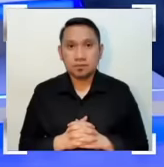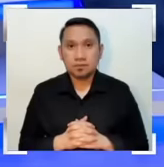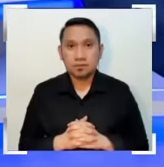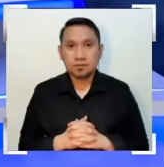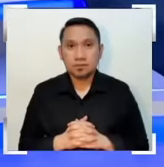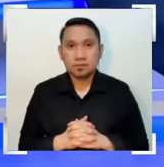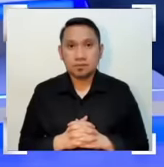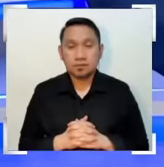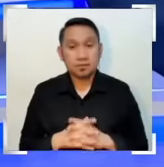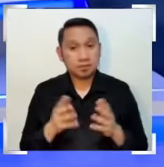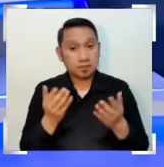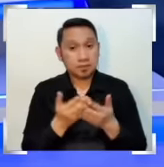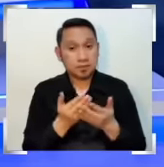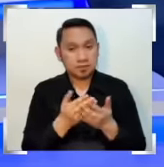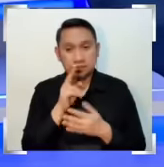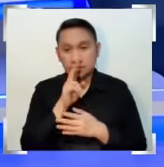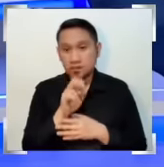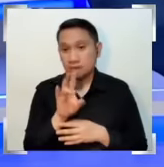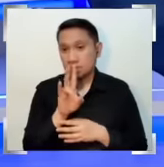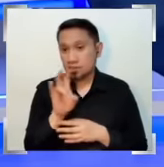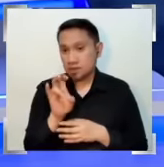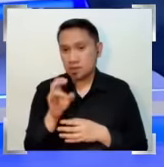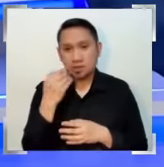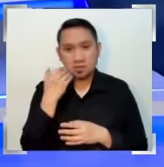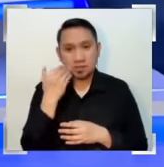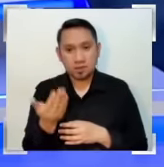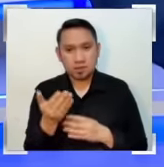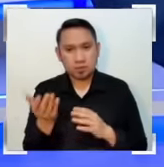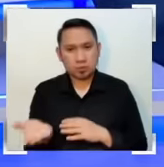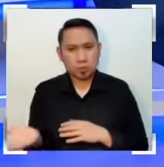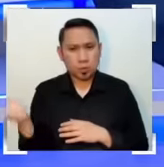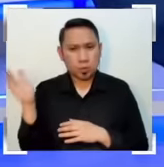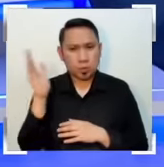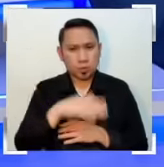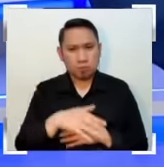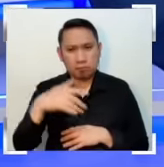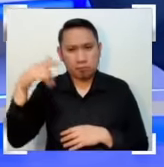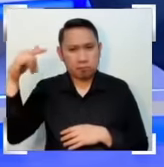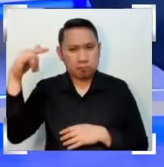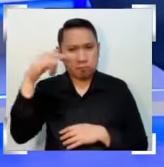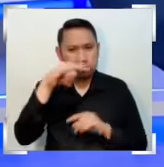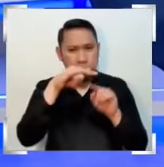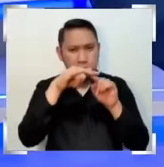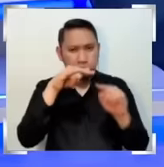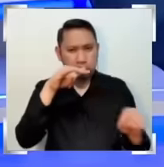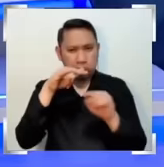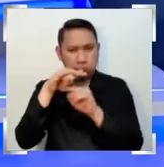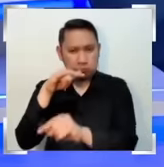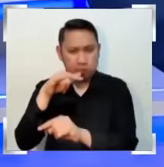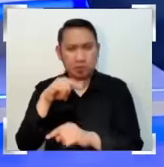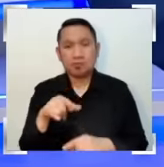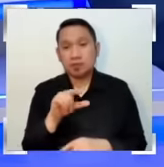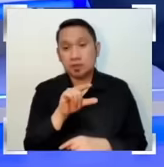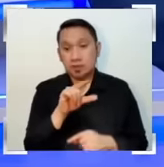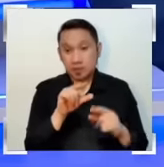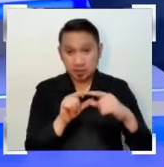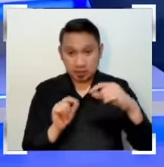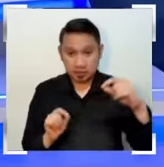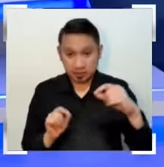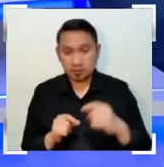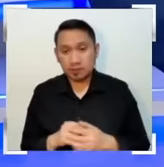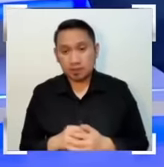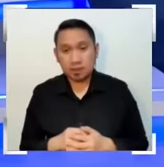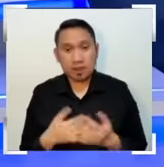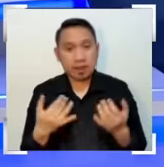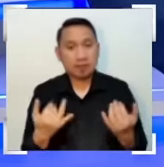Bago sa saksi, may 700 ang patay sa magdamag na airstrikes ng Israel sa Gaza ay sa Health Ministry roon. Ito na